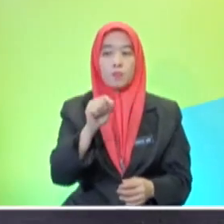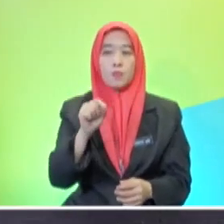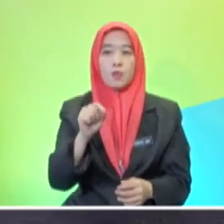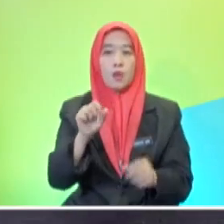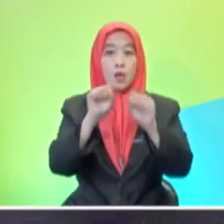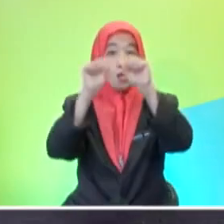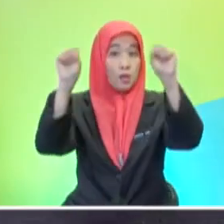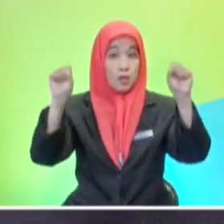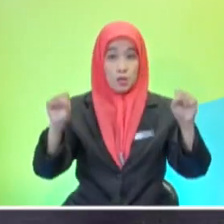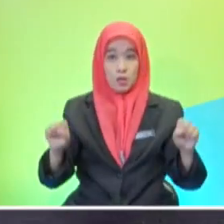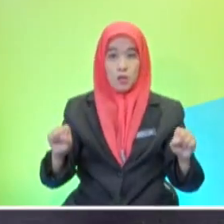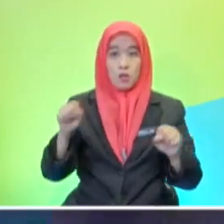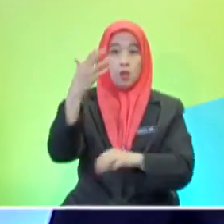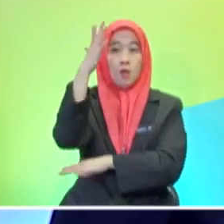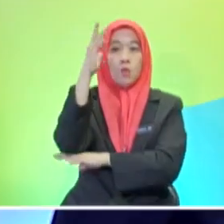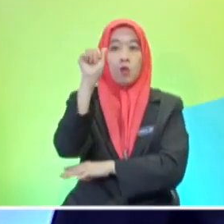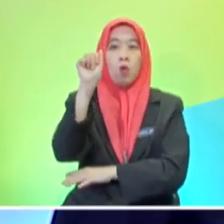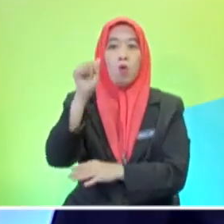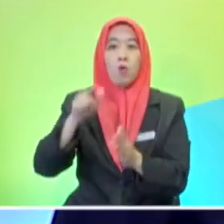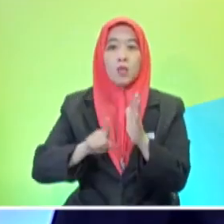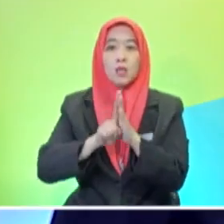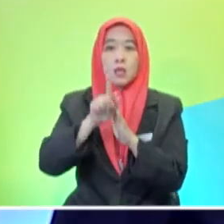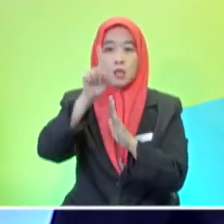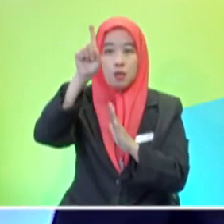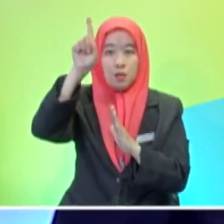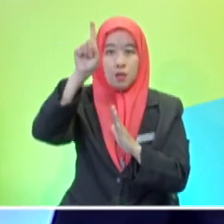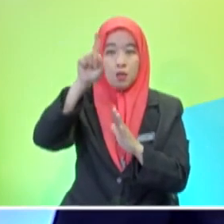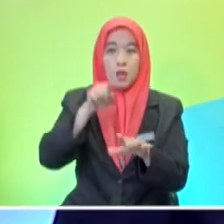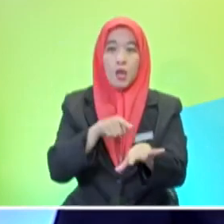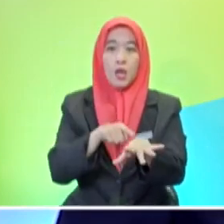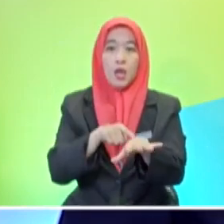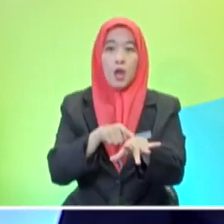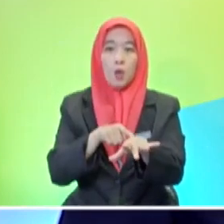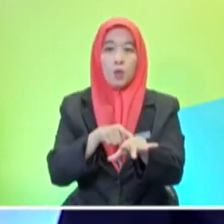lebih? Okey. Lebih apa tadi tu? Lebih tinggi. Okey, saiz tinggi. Daunnya pula?